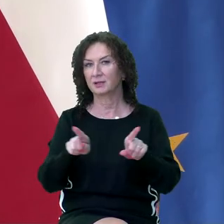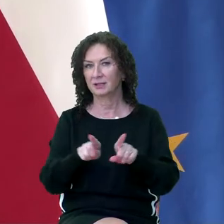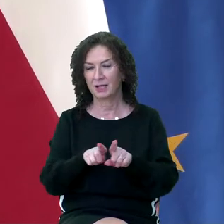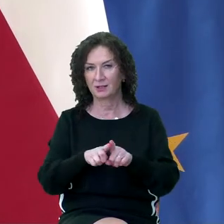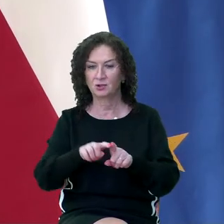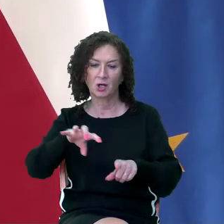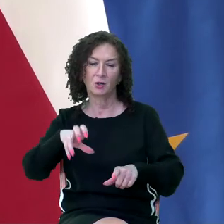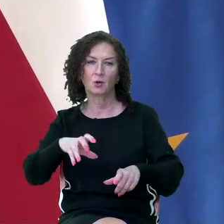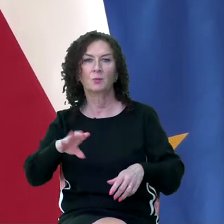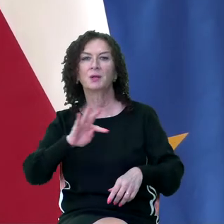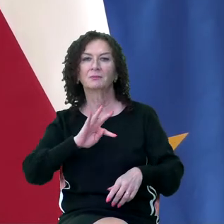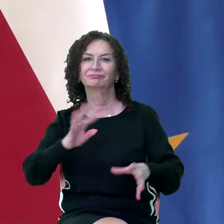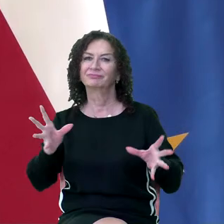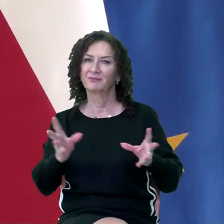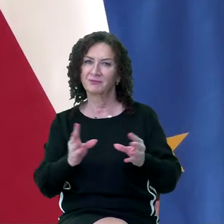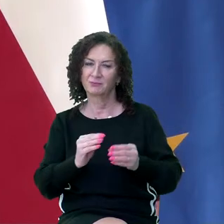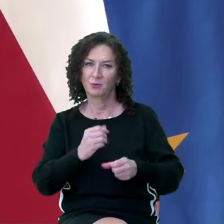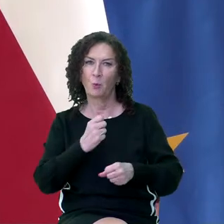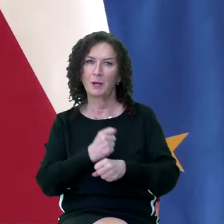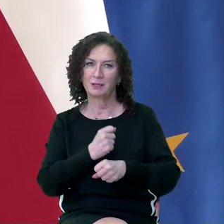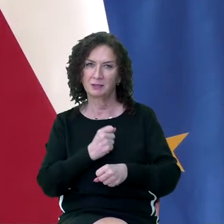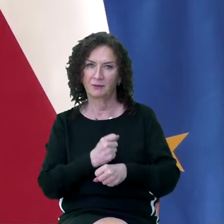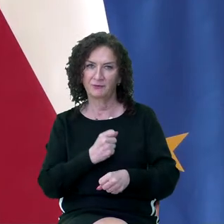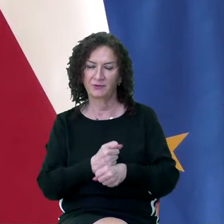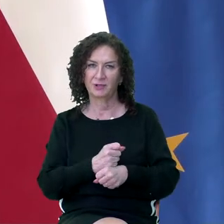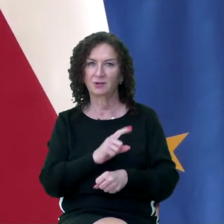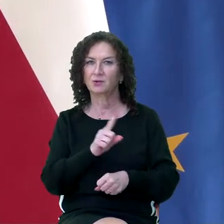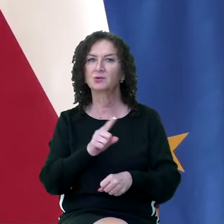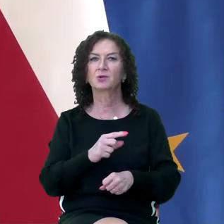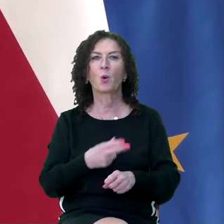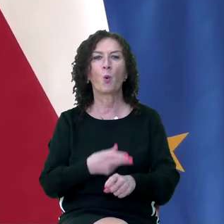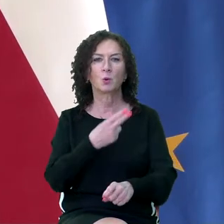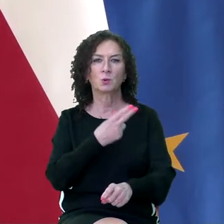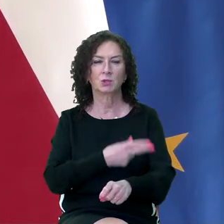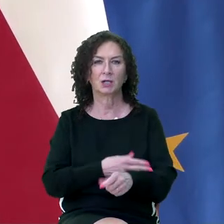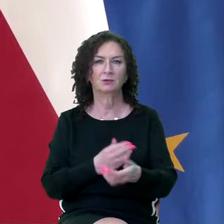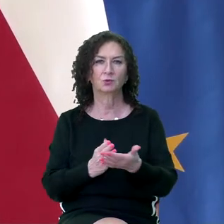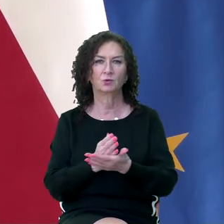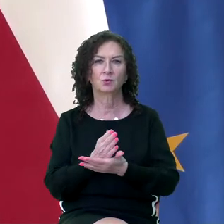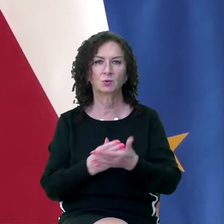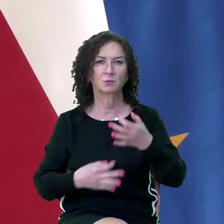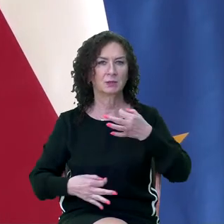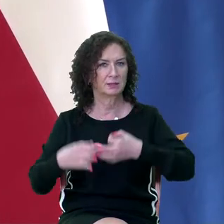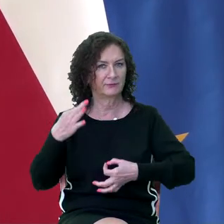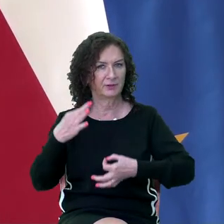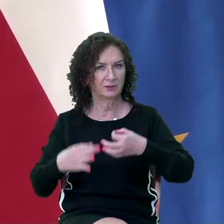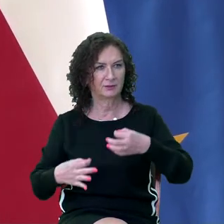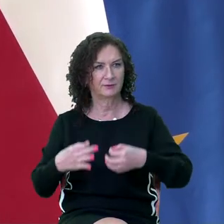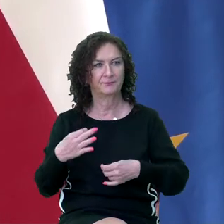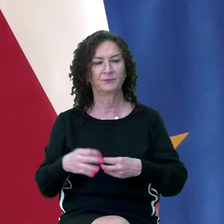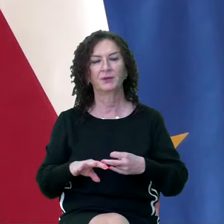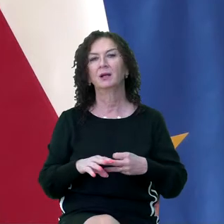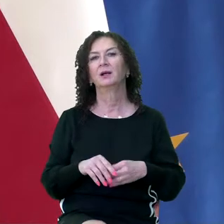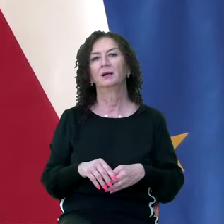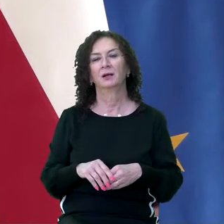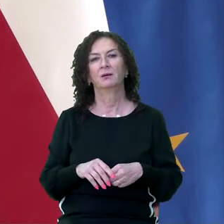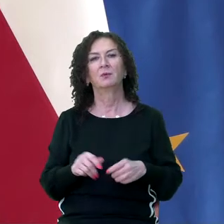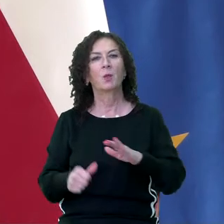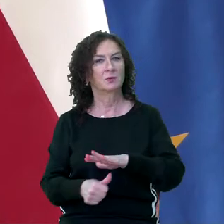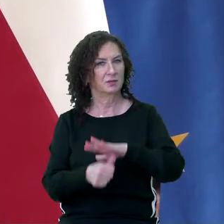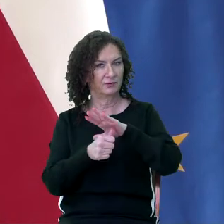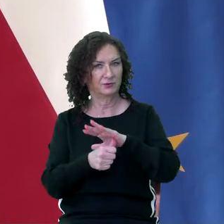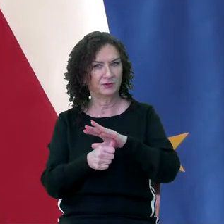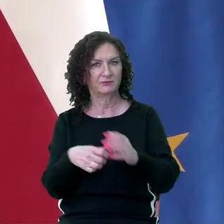bliskich współpracowników z Urzędu Służby Cywilnej, trzem dzielnym panom pod wodzą pani dyrektor